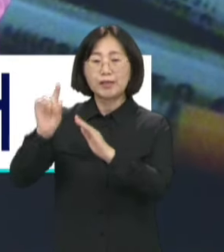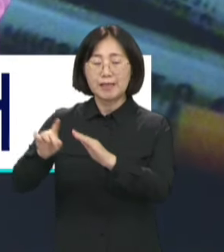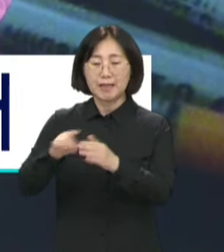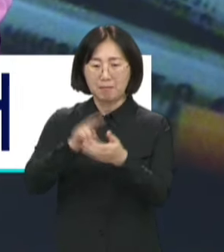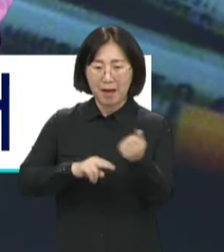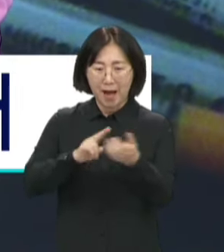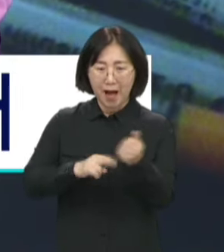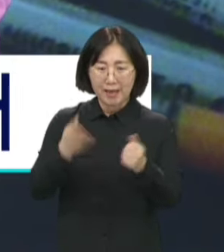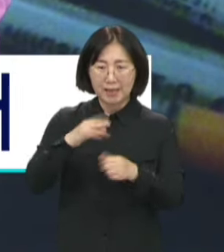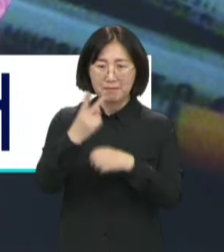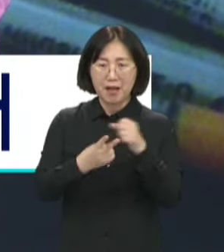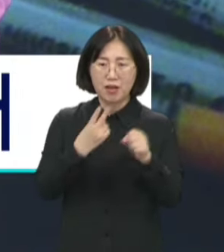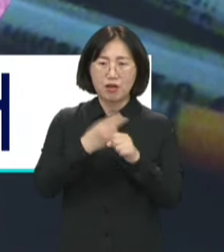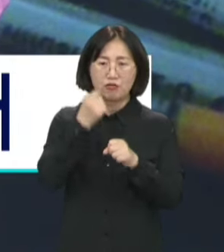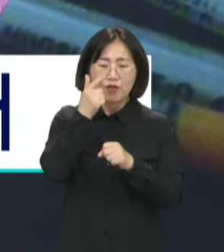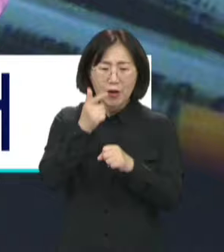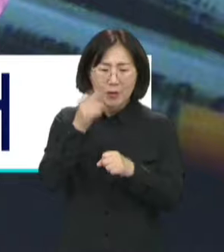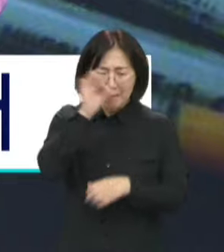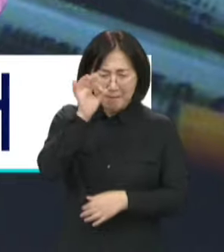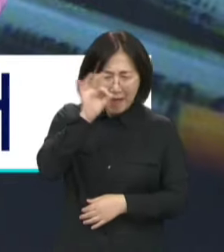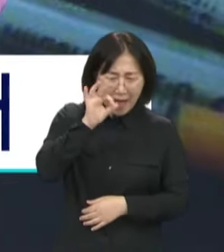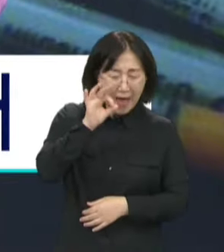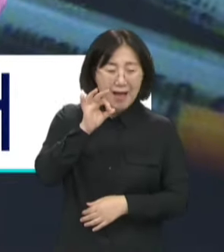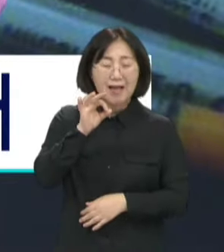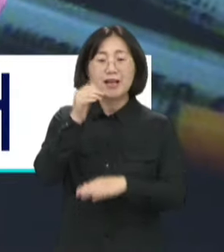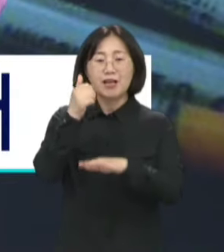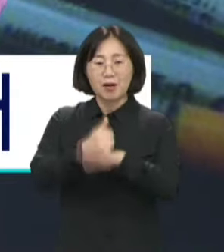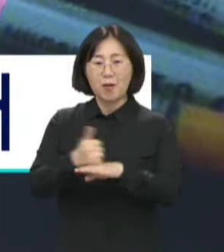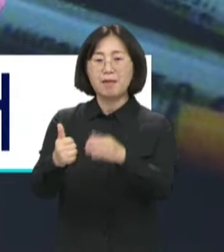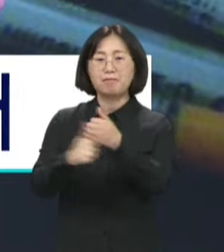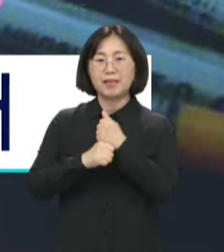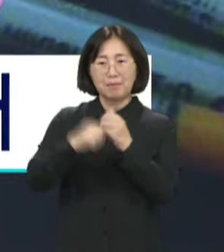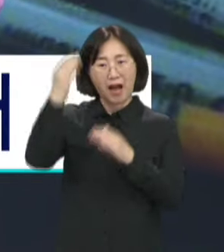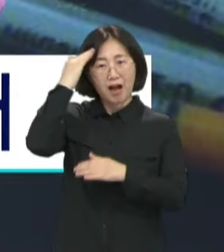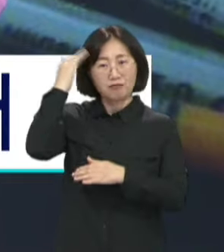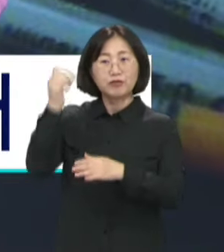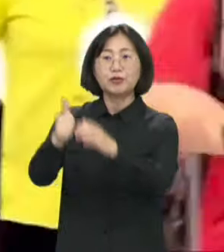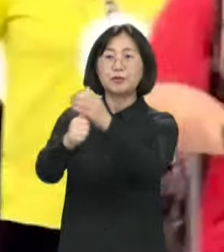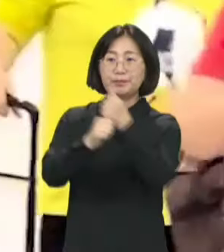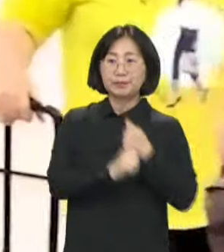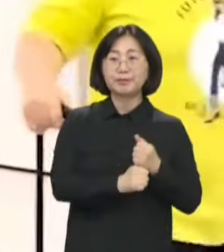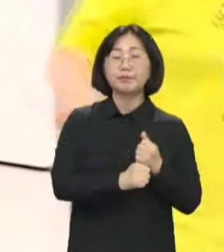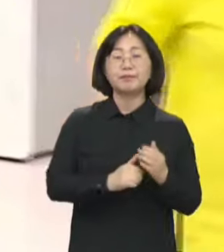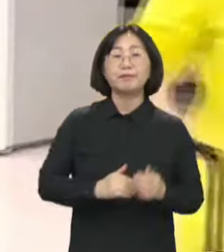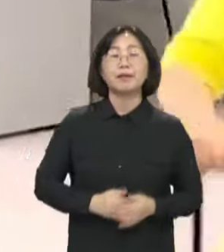끝에 총책이 붙잡혀 국내로 송환됐습니다. 이수복 기자의 보도입니다.